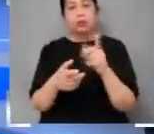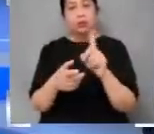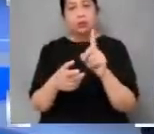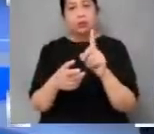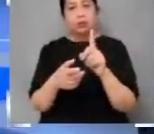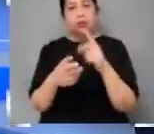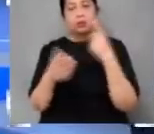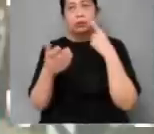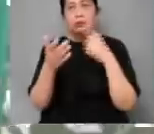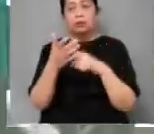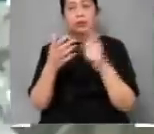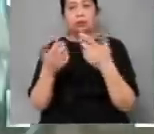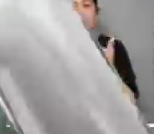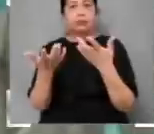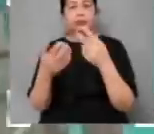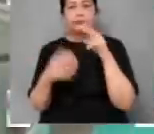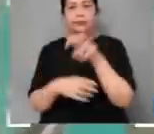saksihan.